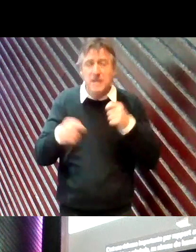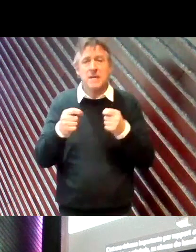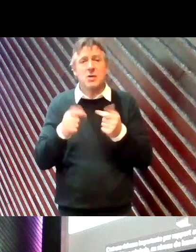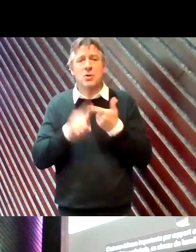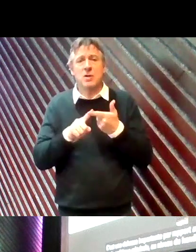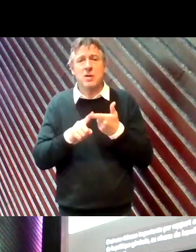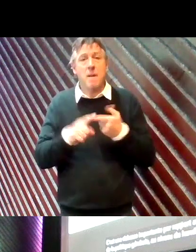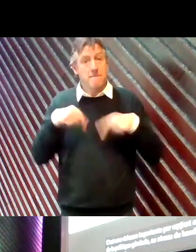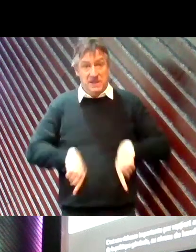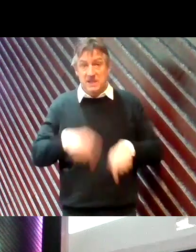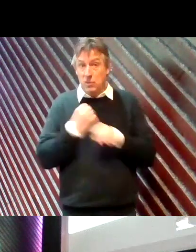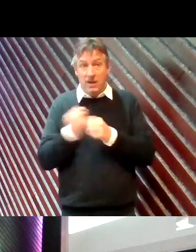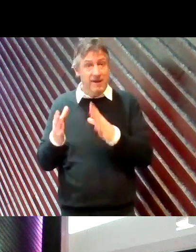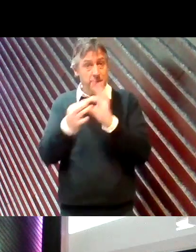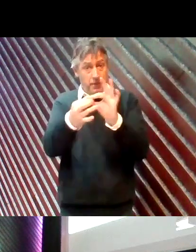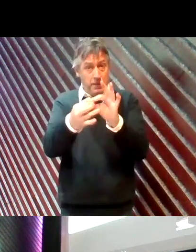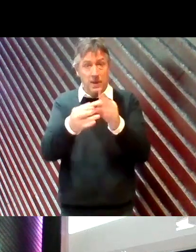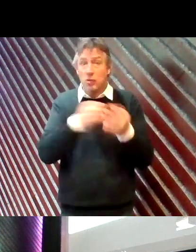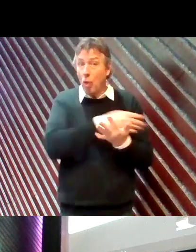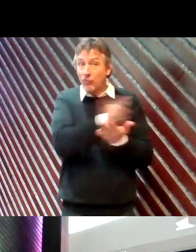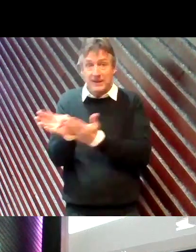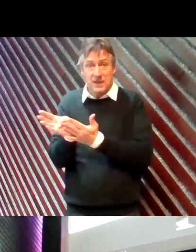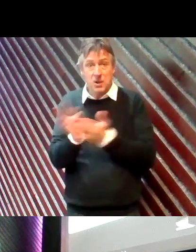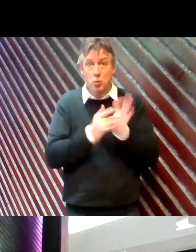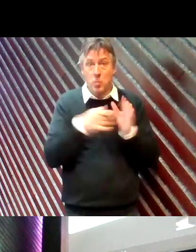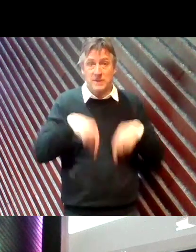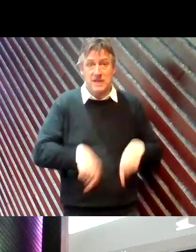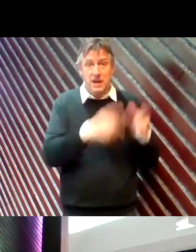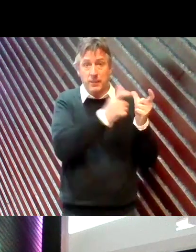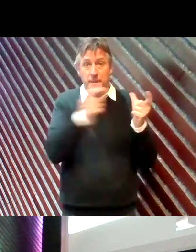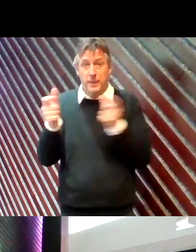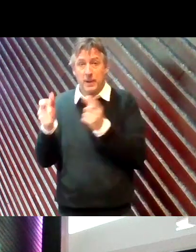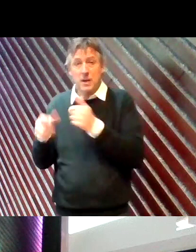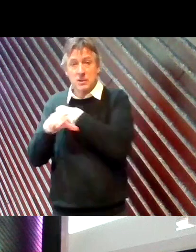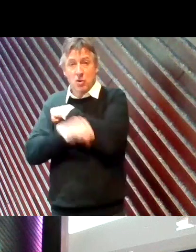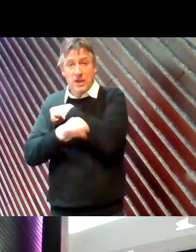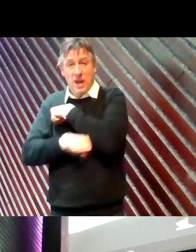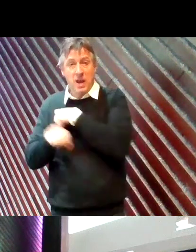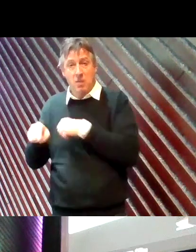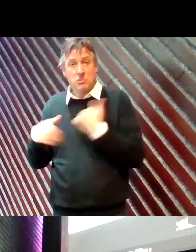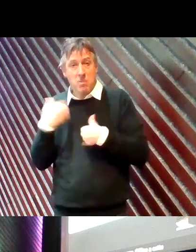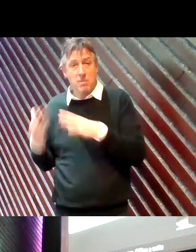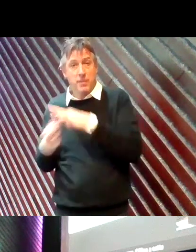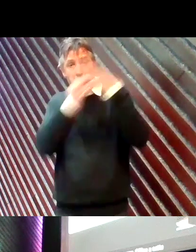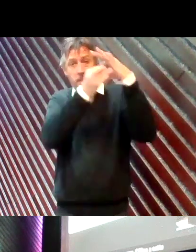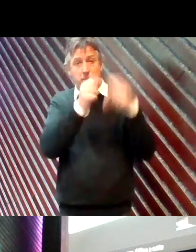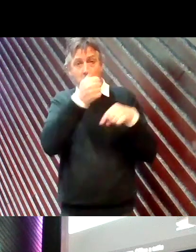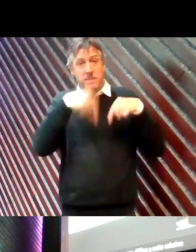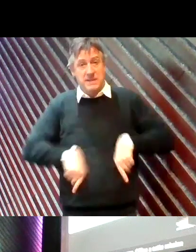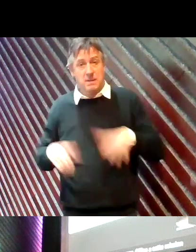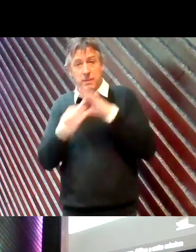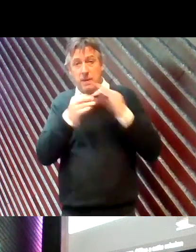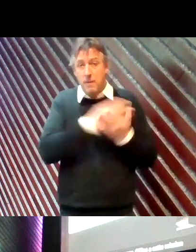le ministère du travail et donc,'est transverse que c'est lié à cette mission, je dirais, au CDIH avec notamment